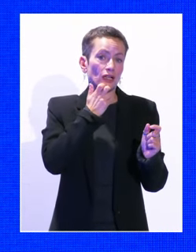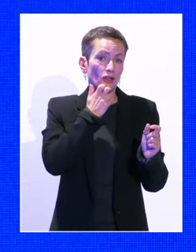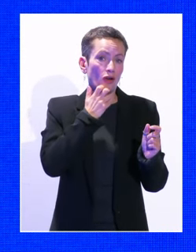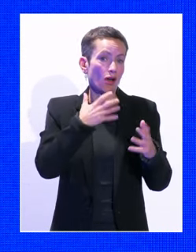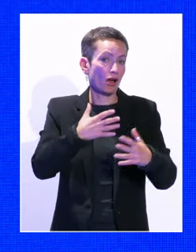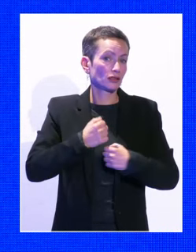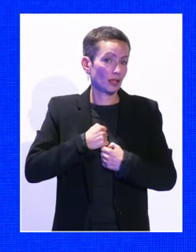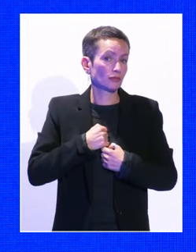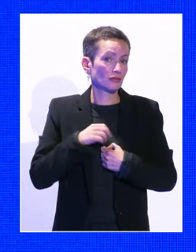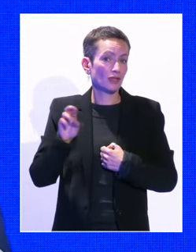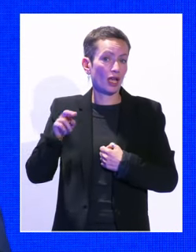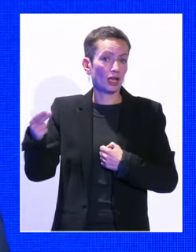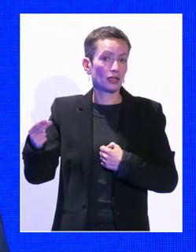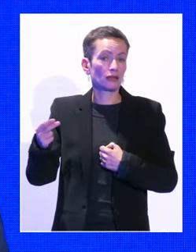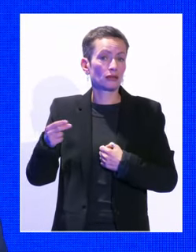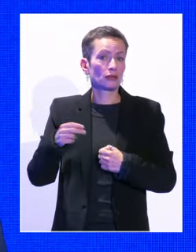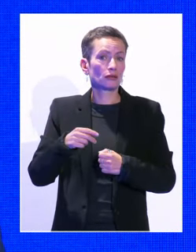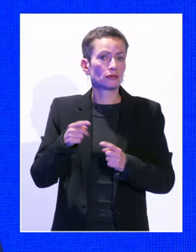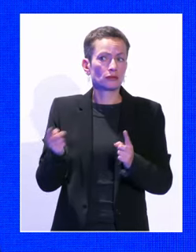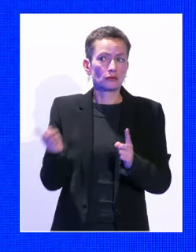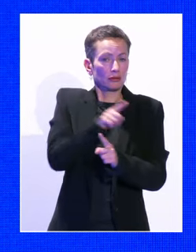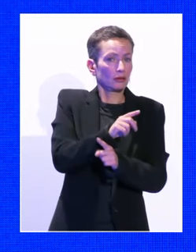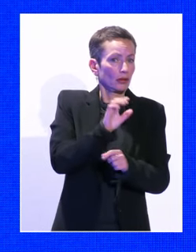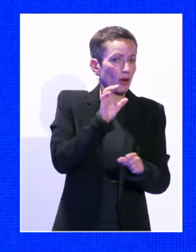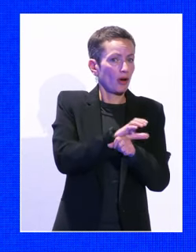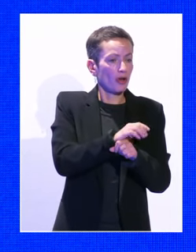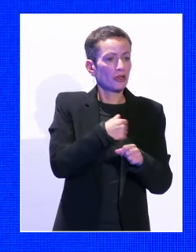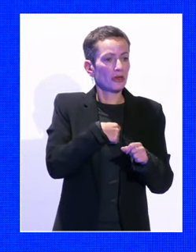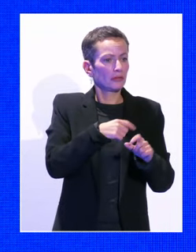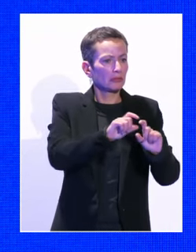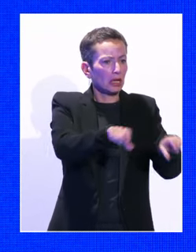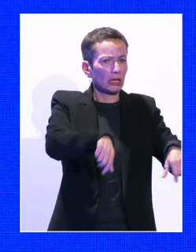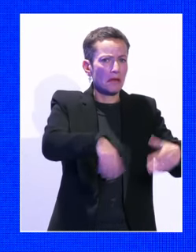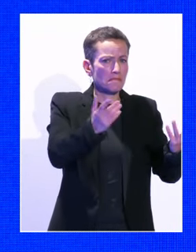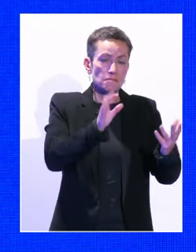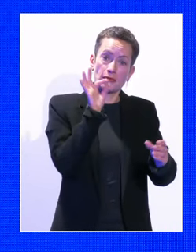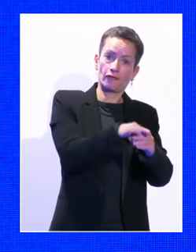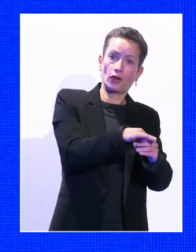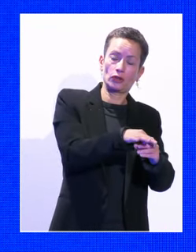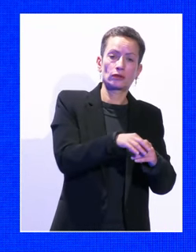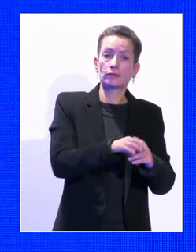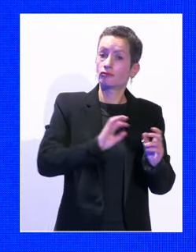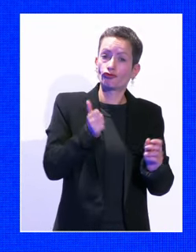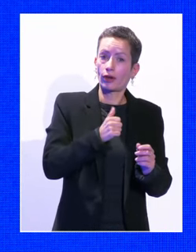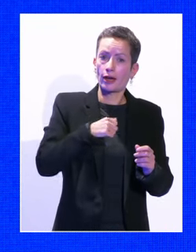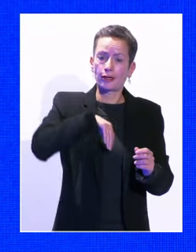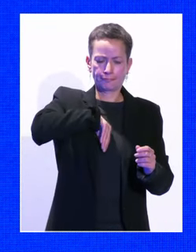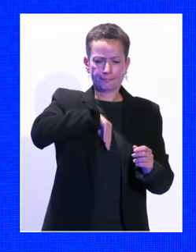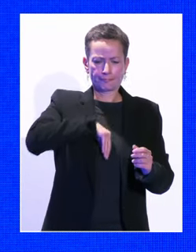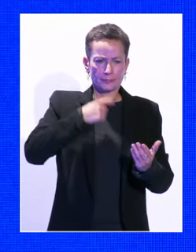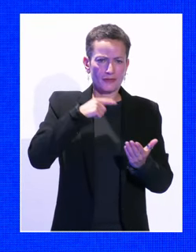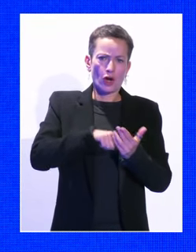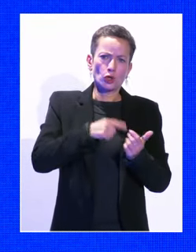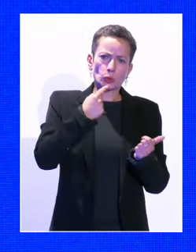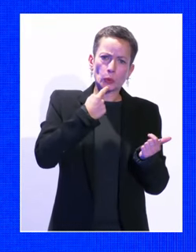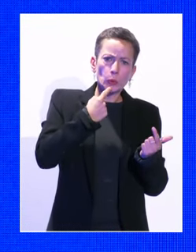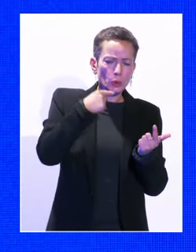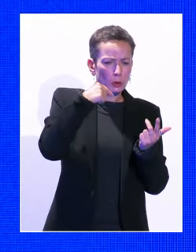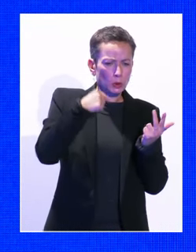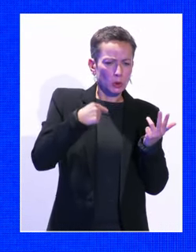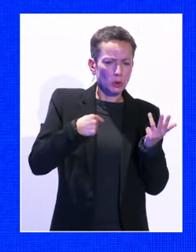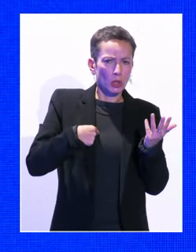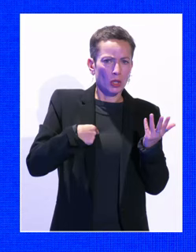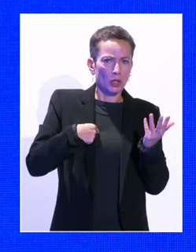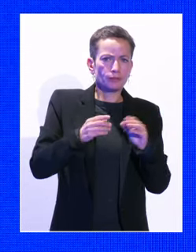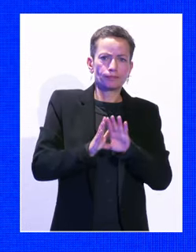Front national sans considération d'étiquette, chacun acceptant de renoncer à ses préférences pour conjurer un